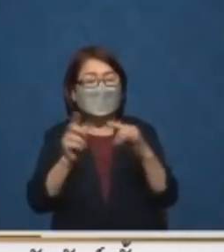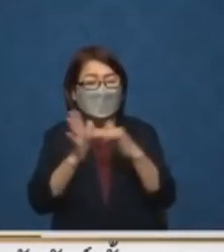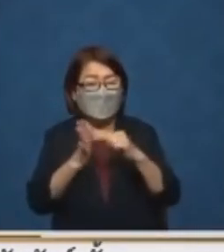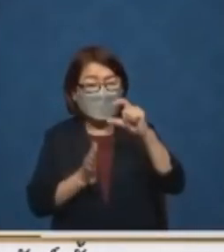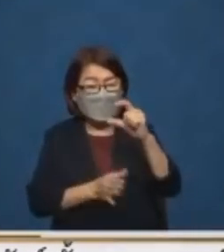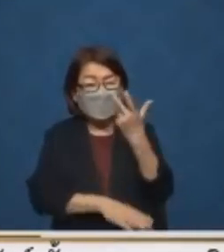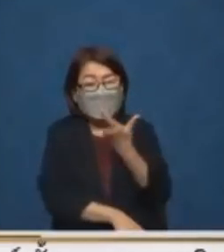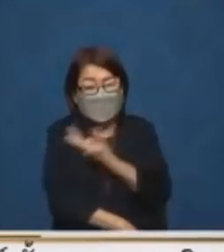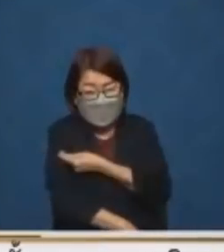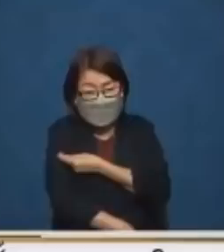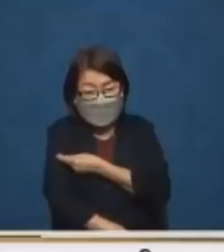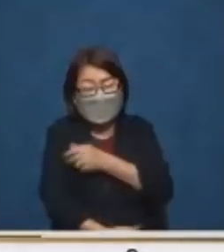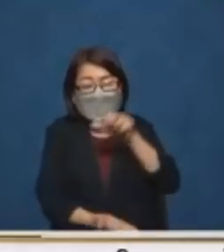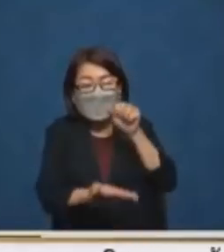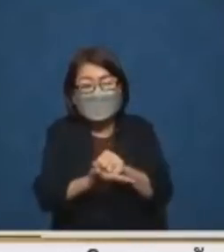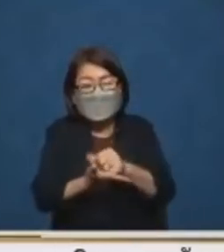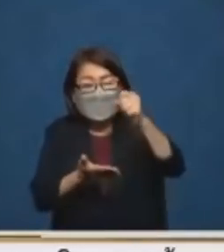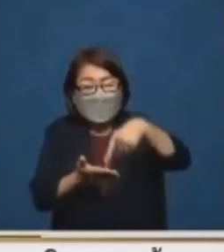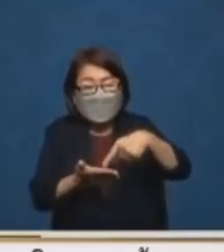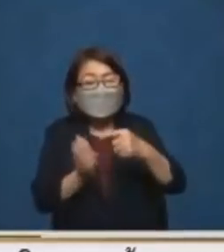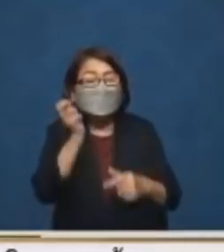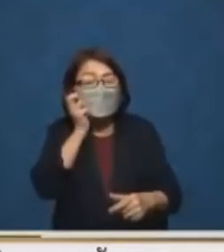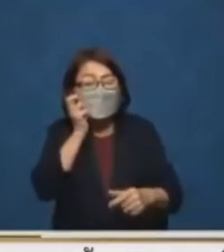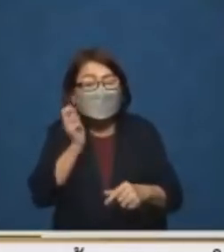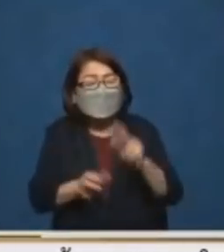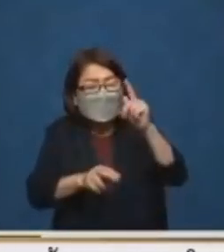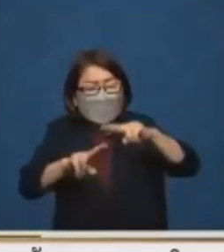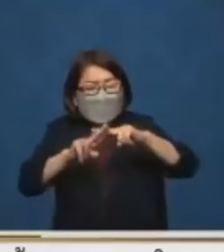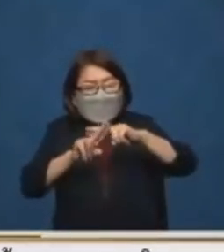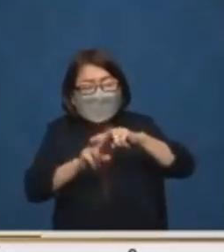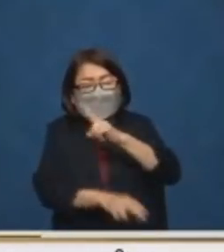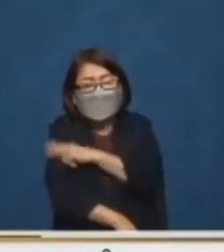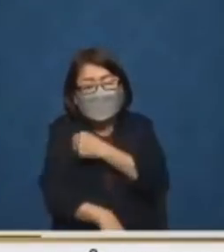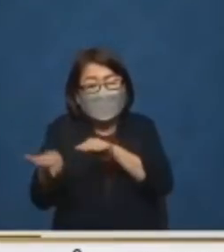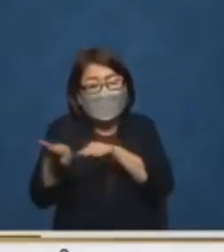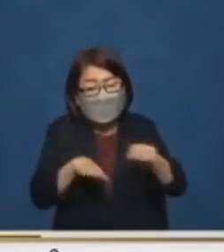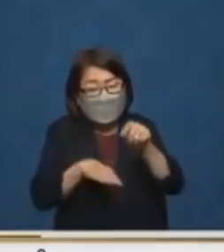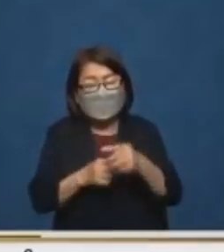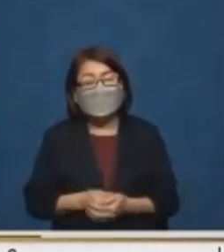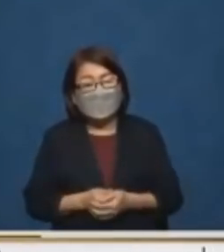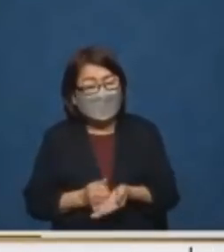่านมา sammaทร บไครับว่าแอปนอมเมนั้นเป็นการเปิดให้พี่น้อง